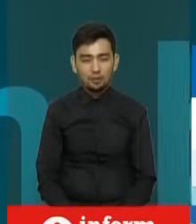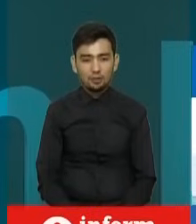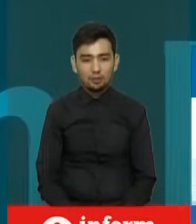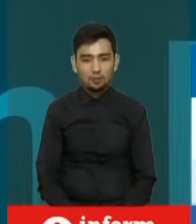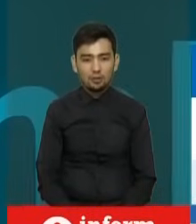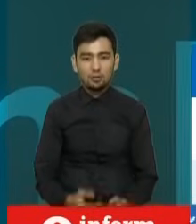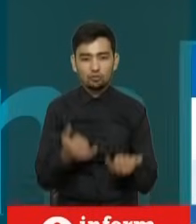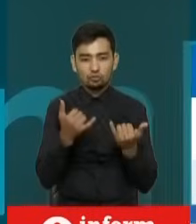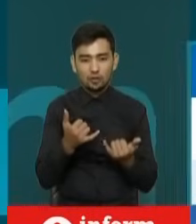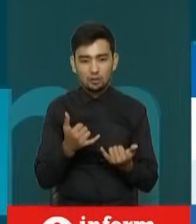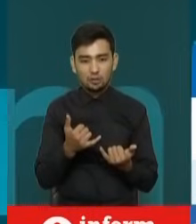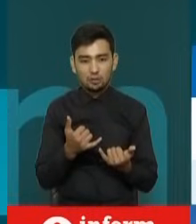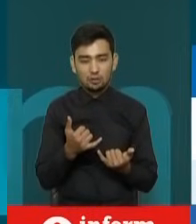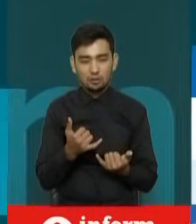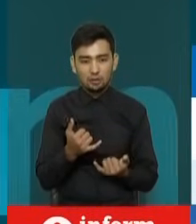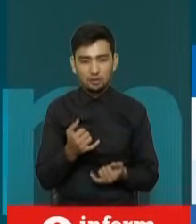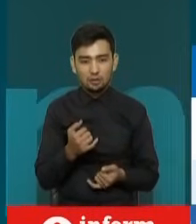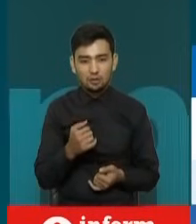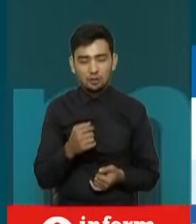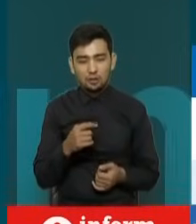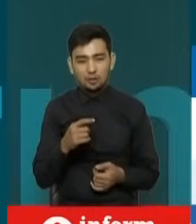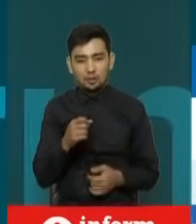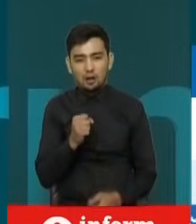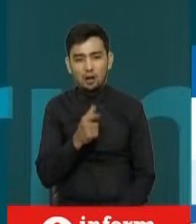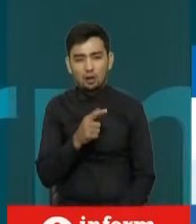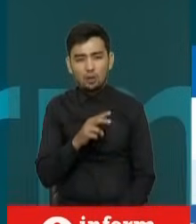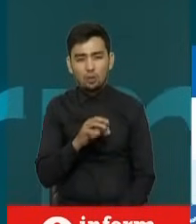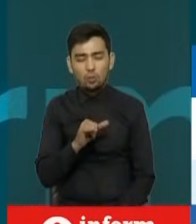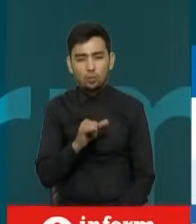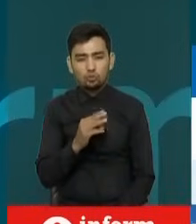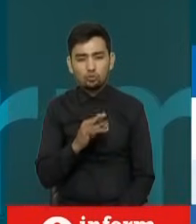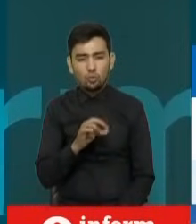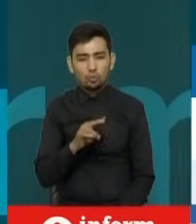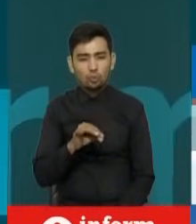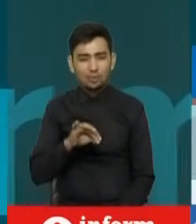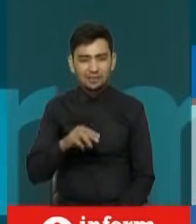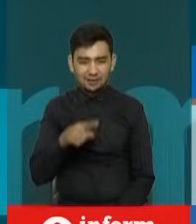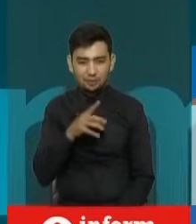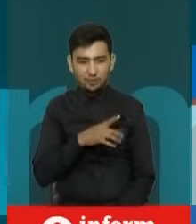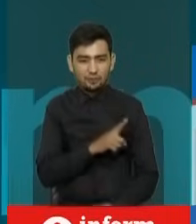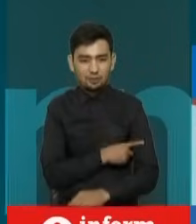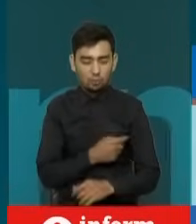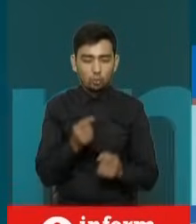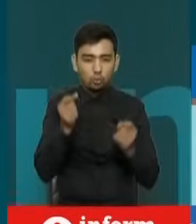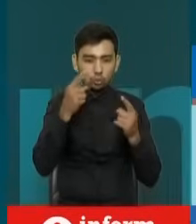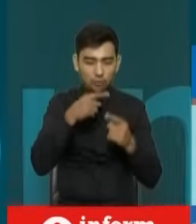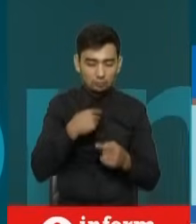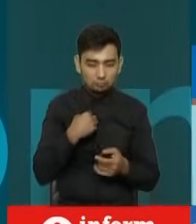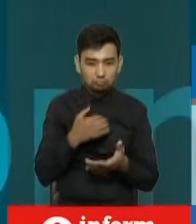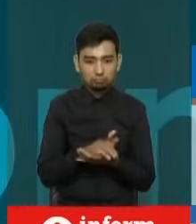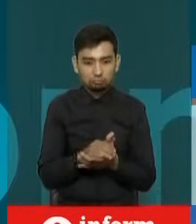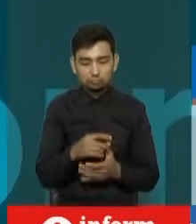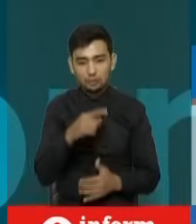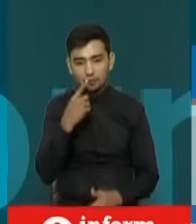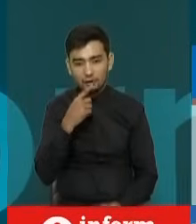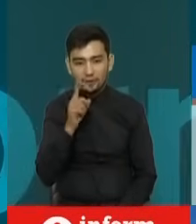Он сейчас в состоянии оглушенности, как это называют медики. Он узнает нас,